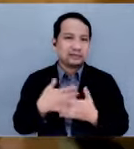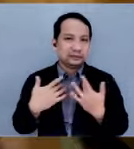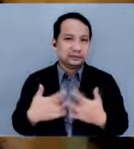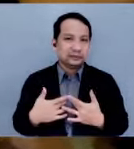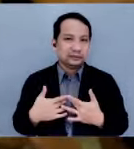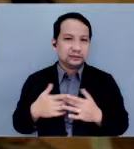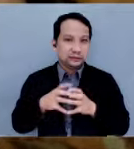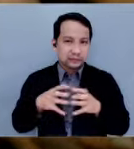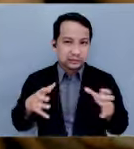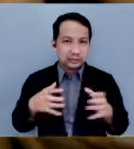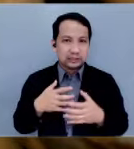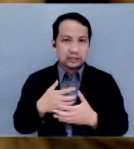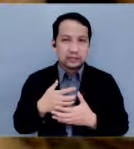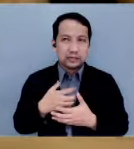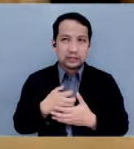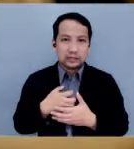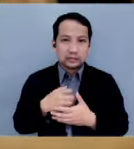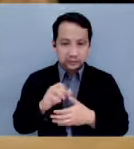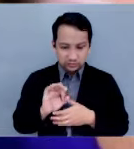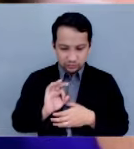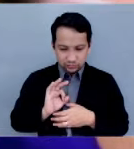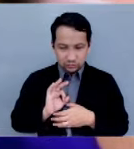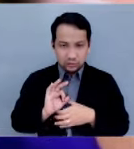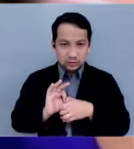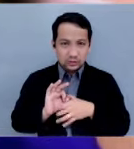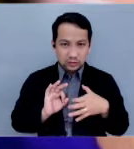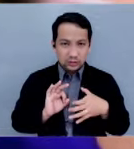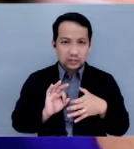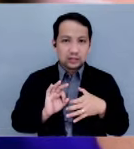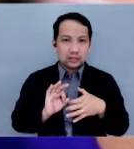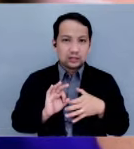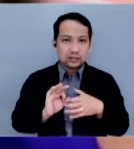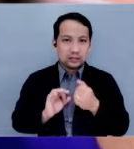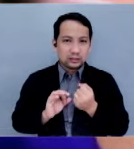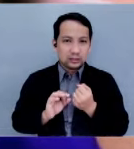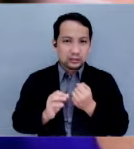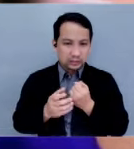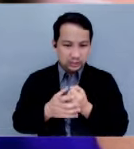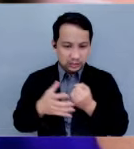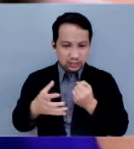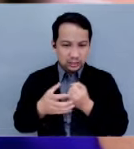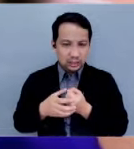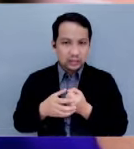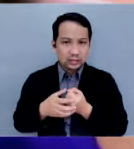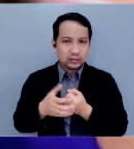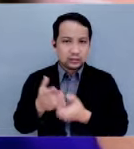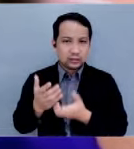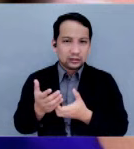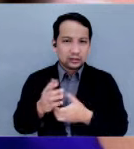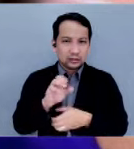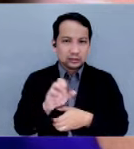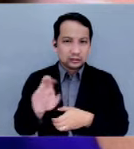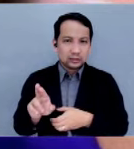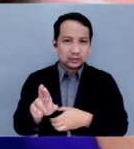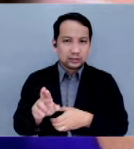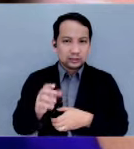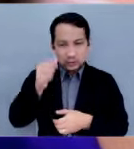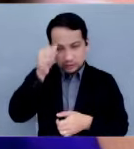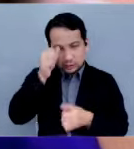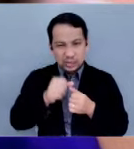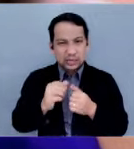ng butas. Sobrang malaki na rin po yung size ng puso niya. Na, nung nasa ER po kami, natatandaan ko umabot po